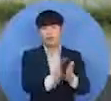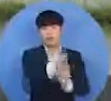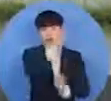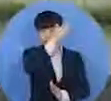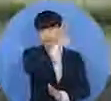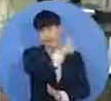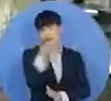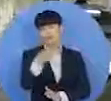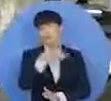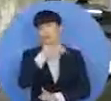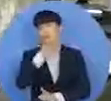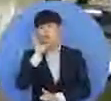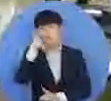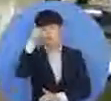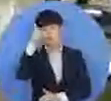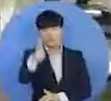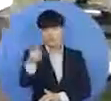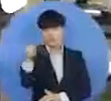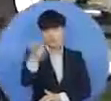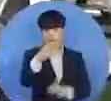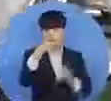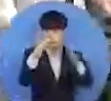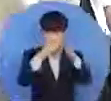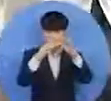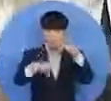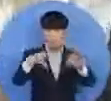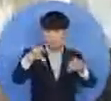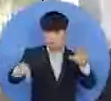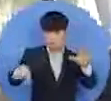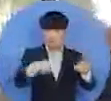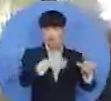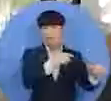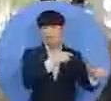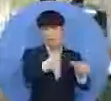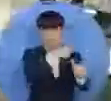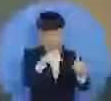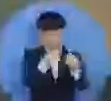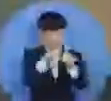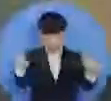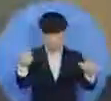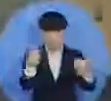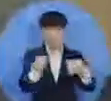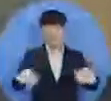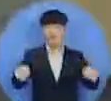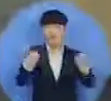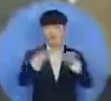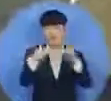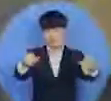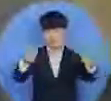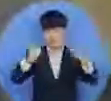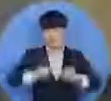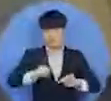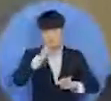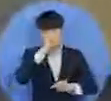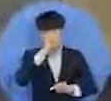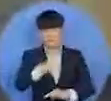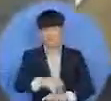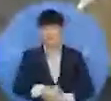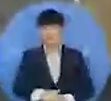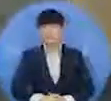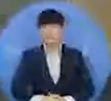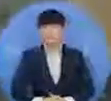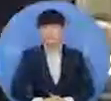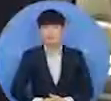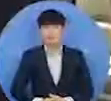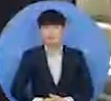우렁이 방사식에는 구본영 시장, 노인회장, 마을의장, 새마을 지도자 등이 참여해 행사를 함께해 친환경